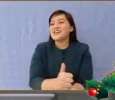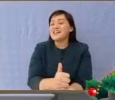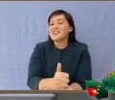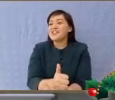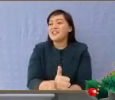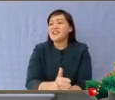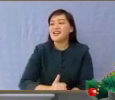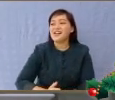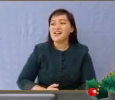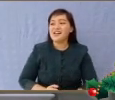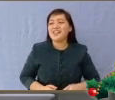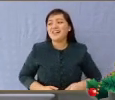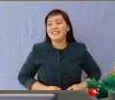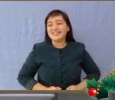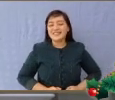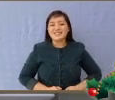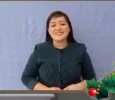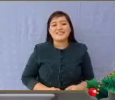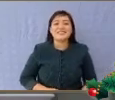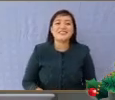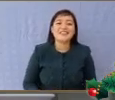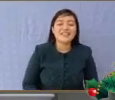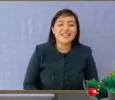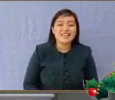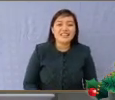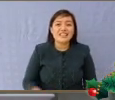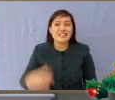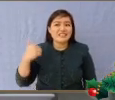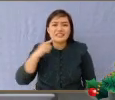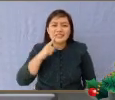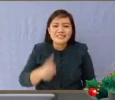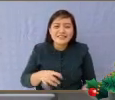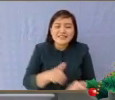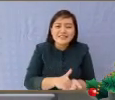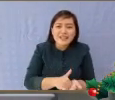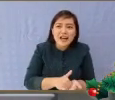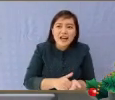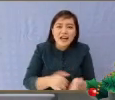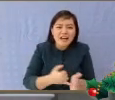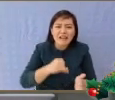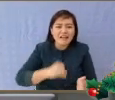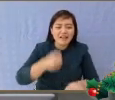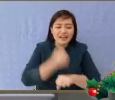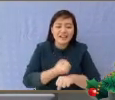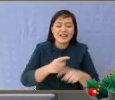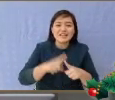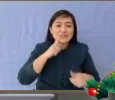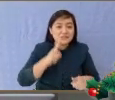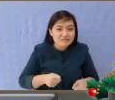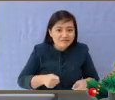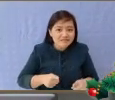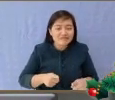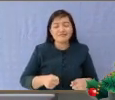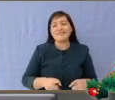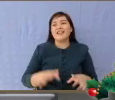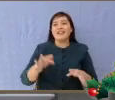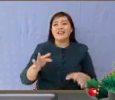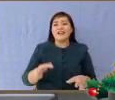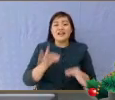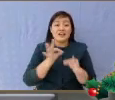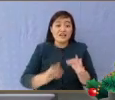ang hirap pala magsalita pag nakatakip yung bibig, ano? Anyway, salamat po sa Panginoon na muli po tayo